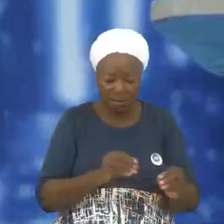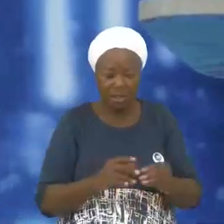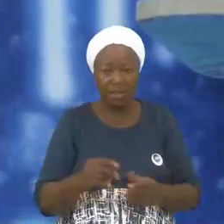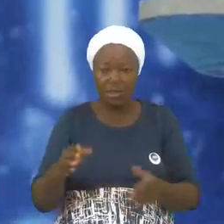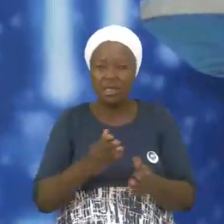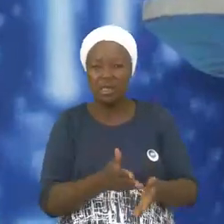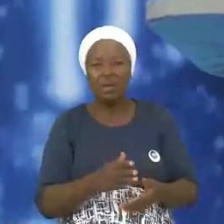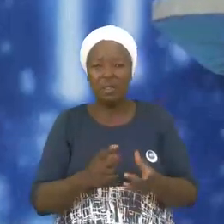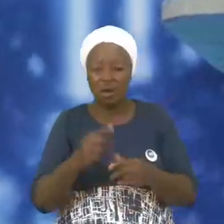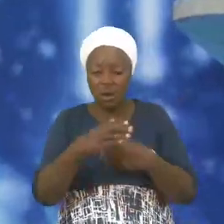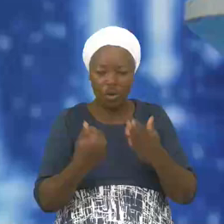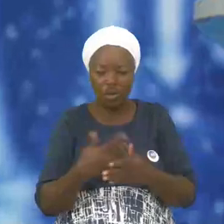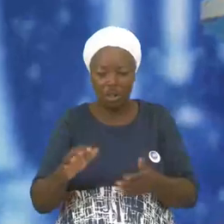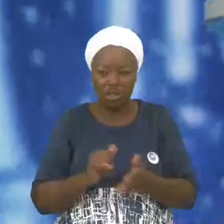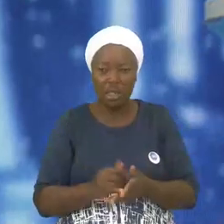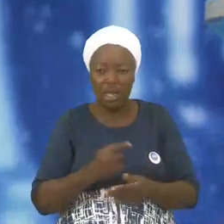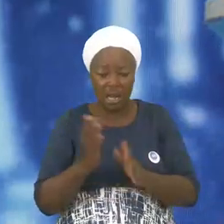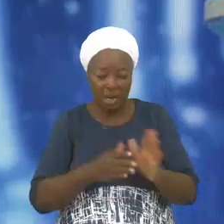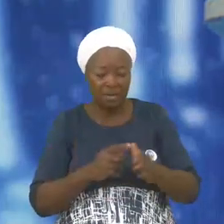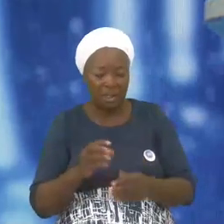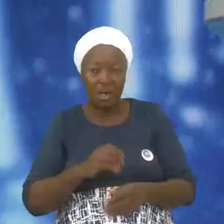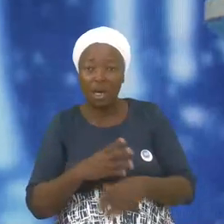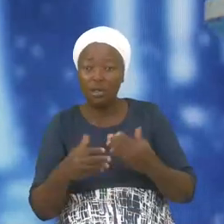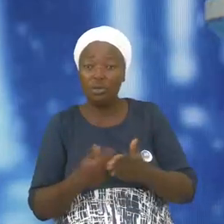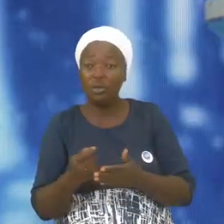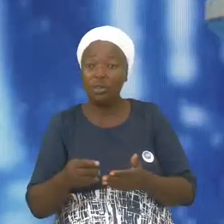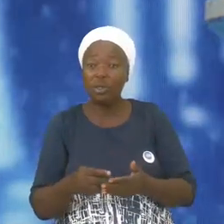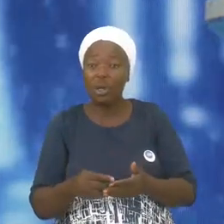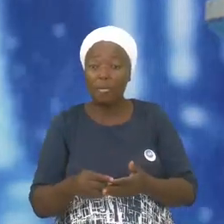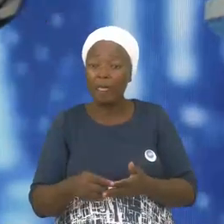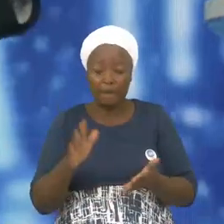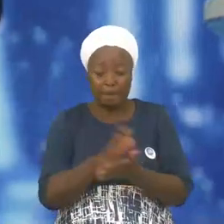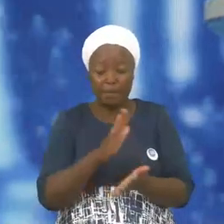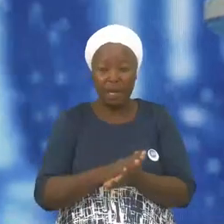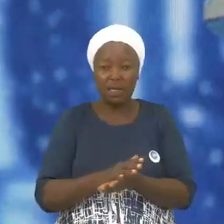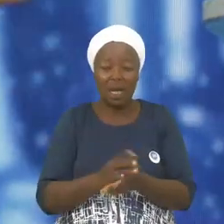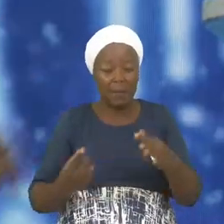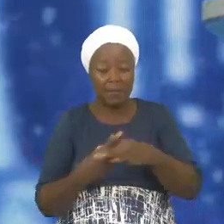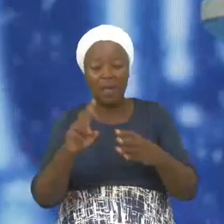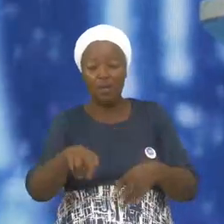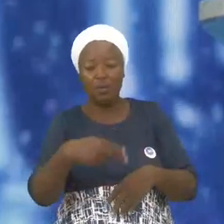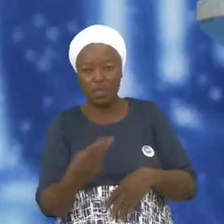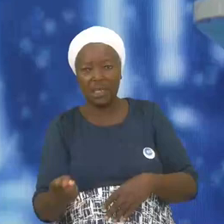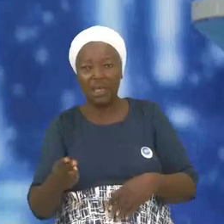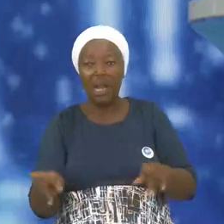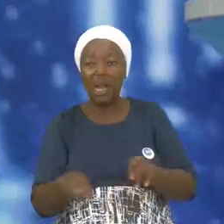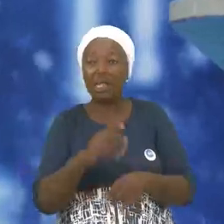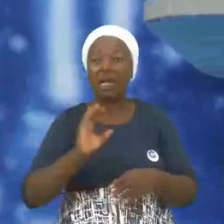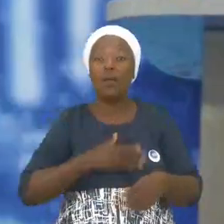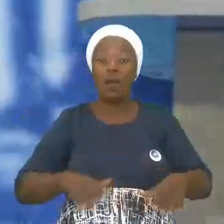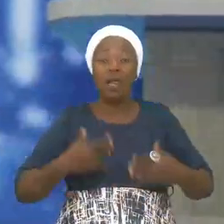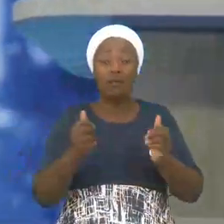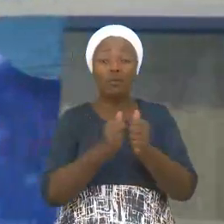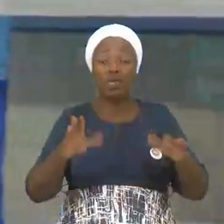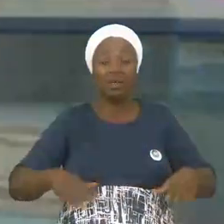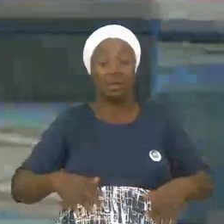ils ont coupé. Ils travaillent avec les papiers, ils ont coupé selon les mesures. Et tout ce qui est tombé par terre, ces papiers